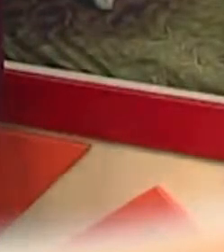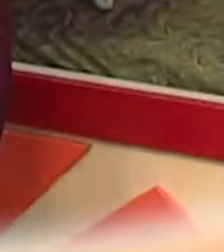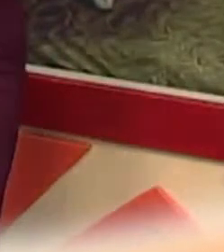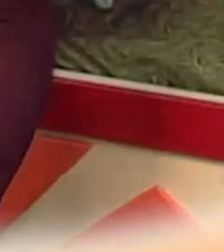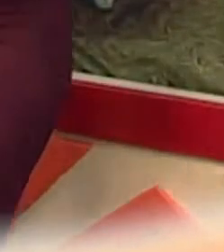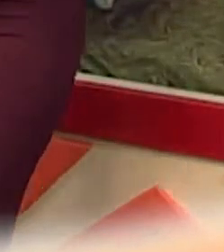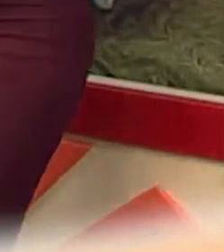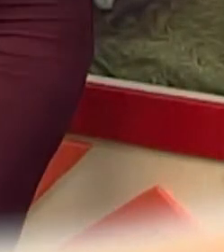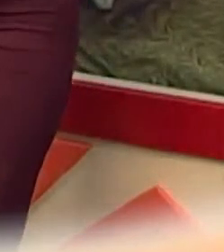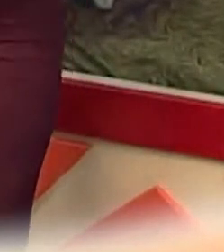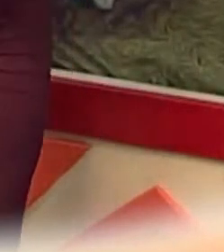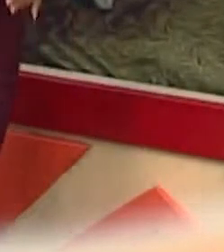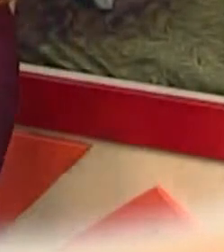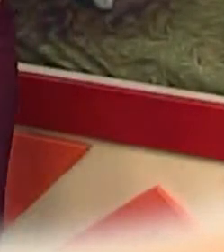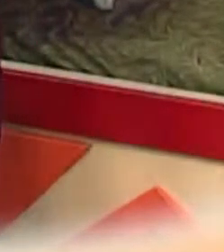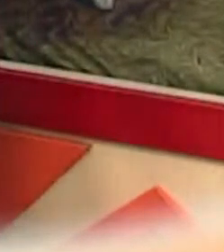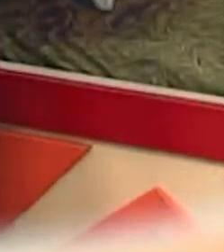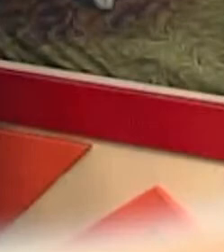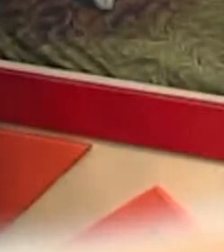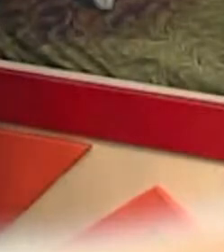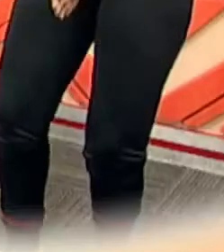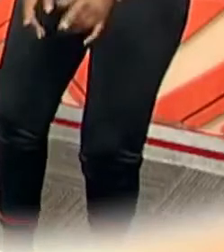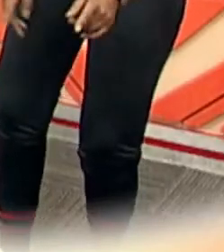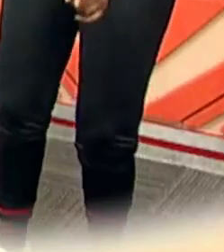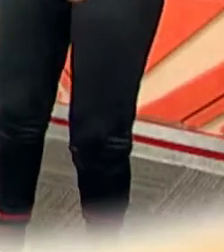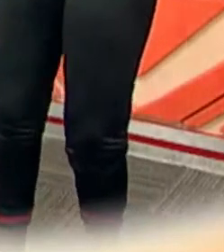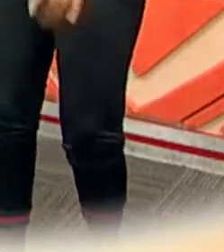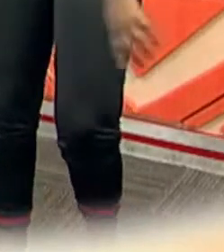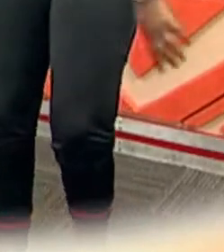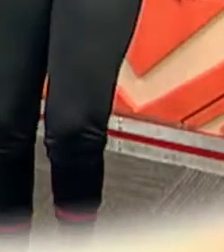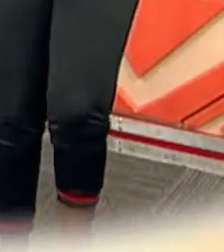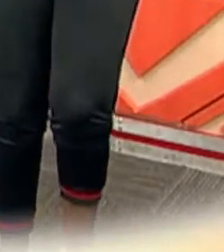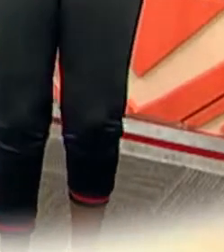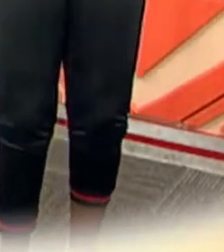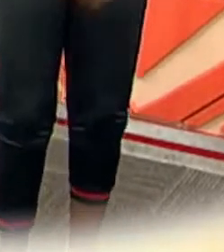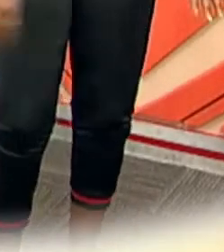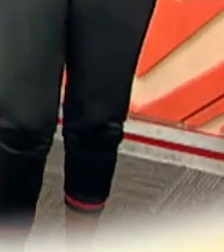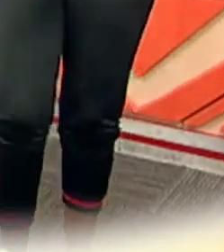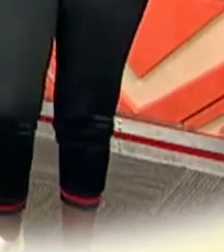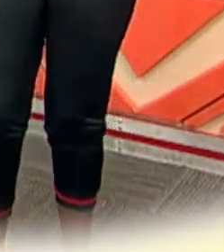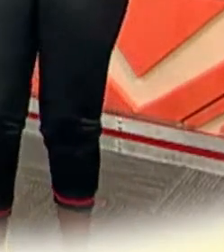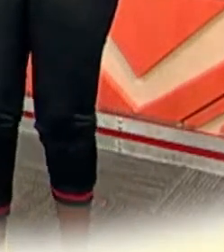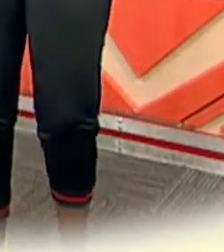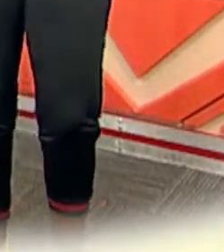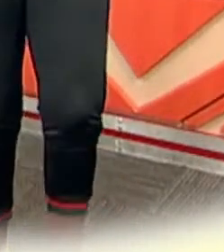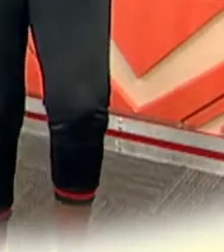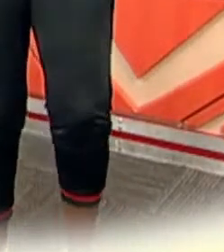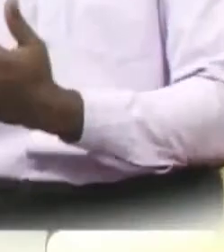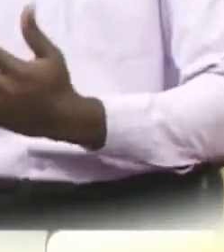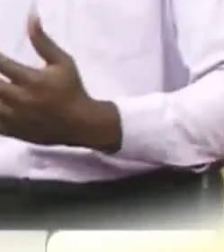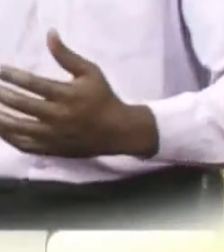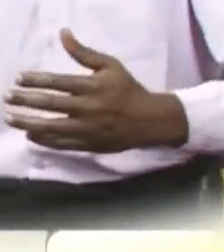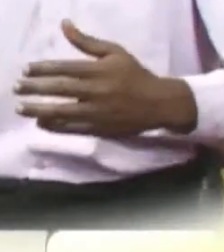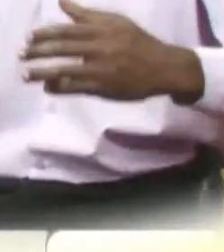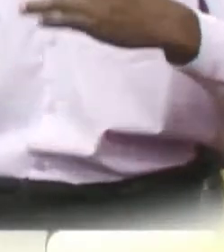ayetonde suga mami mukawa kiari oya tuogotika murata waku